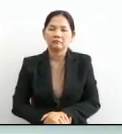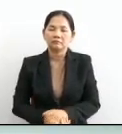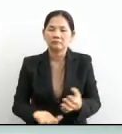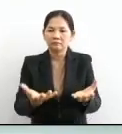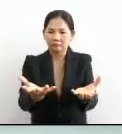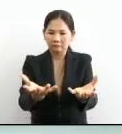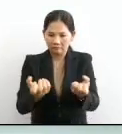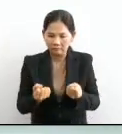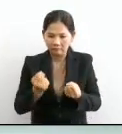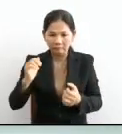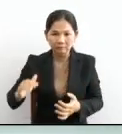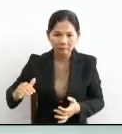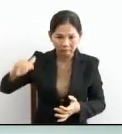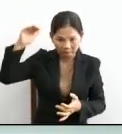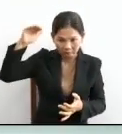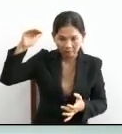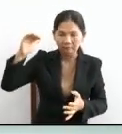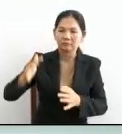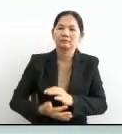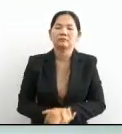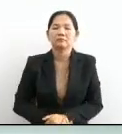តម្រូវការខ្ព